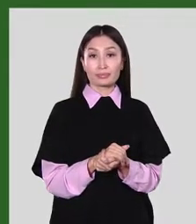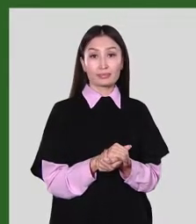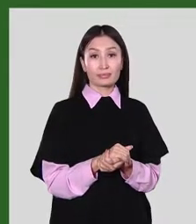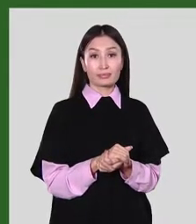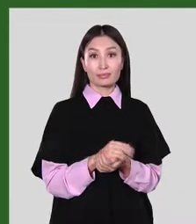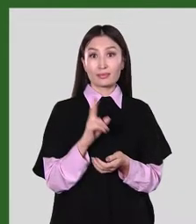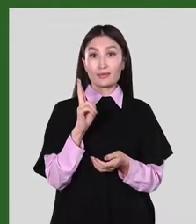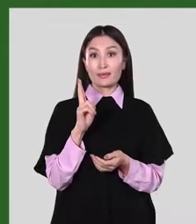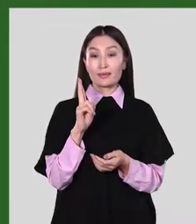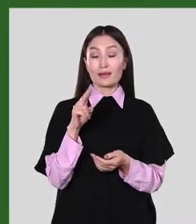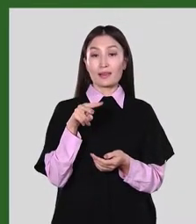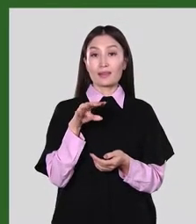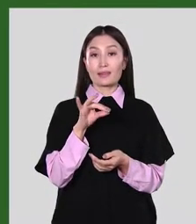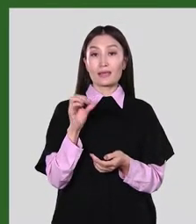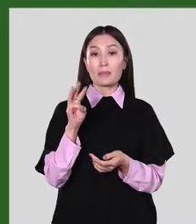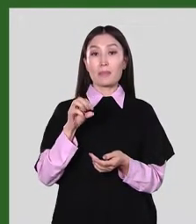климат